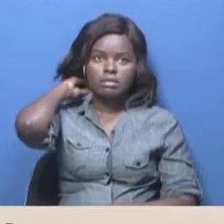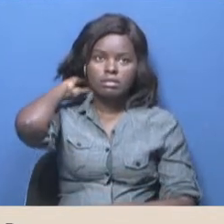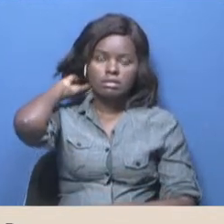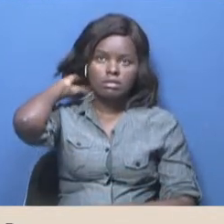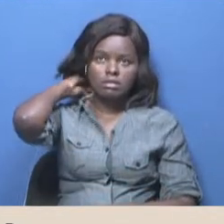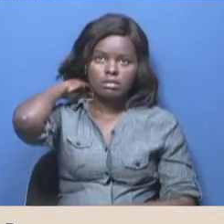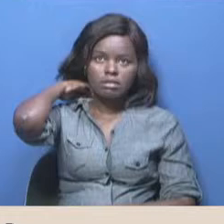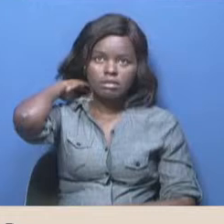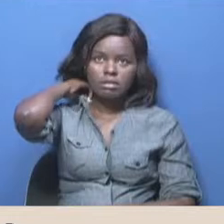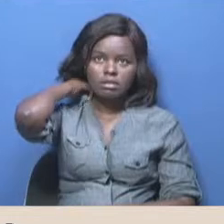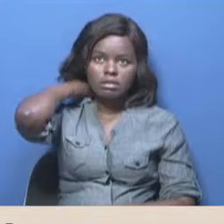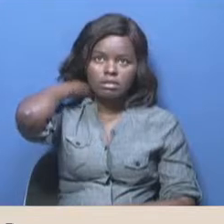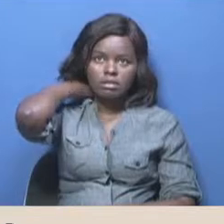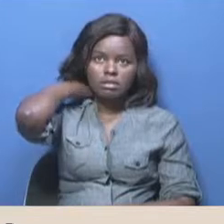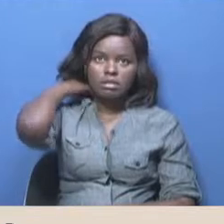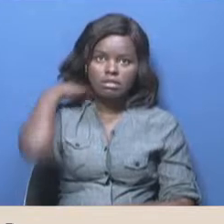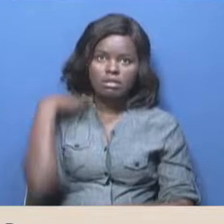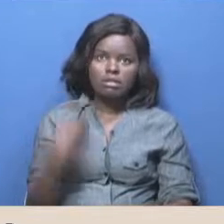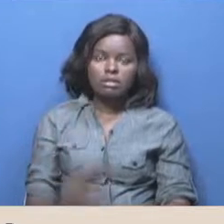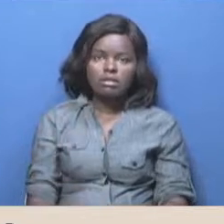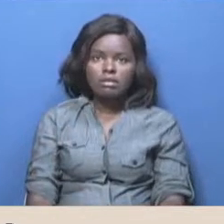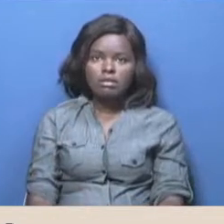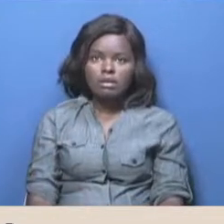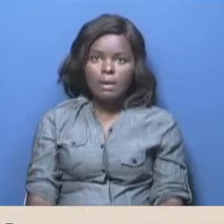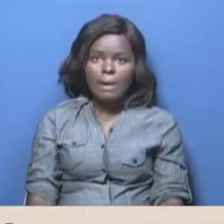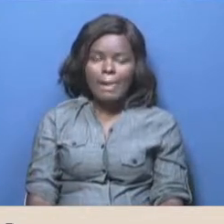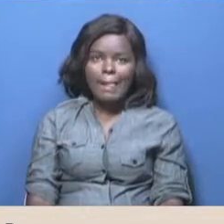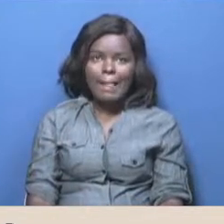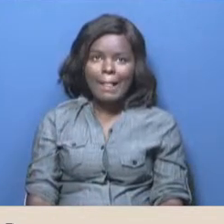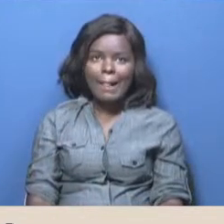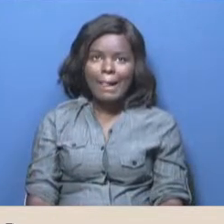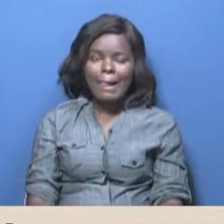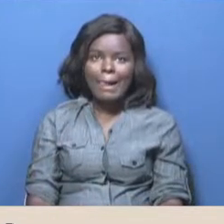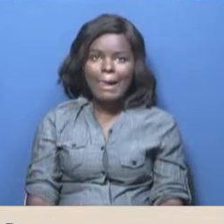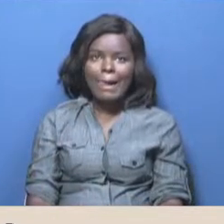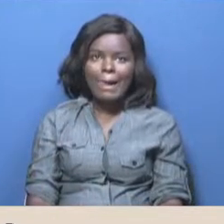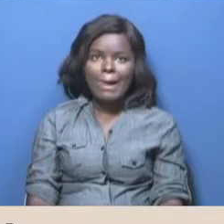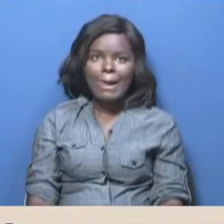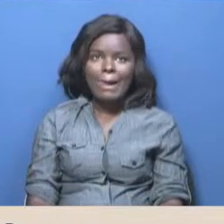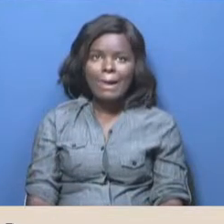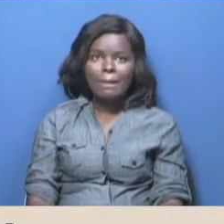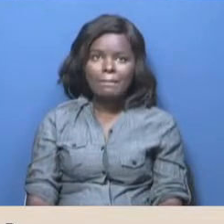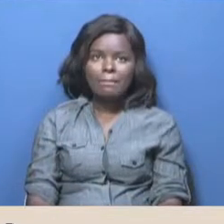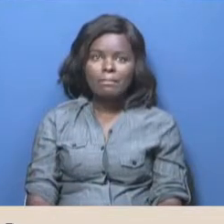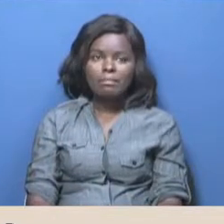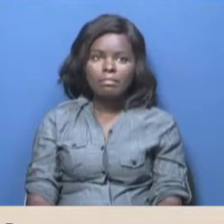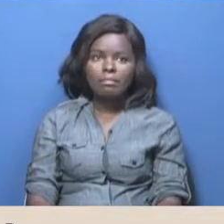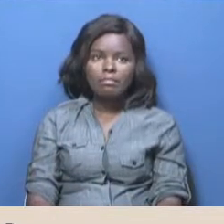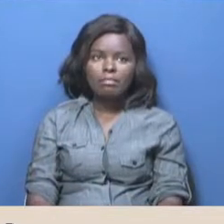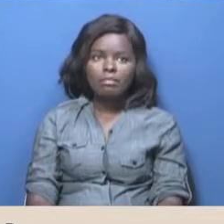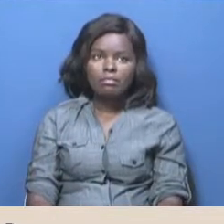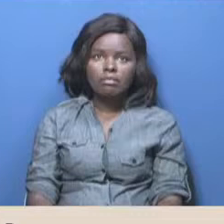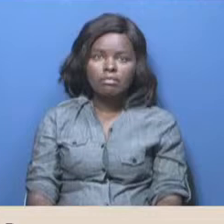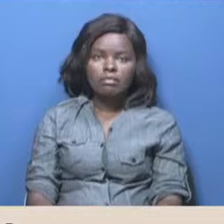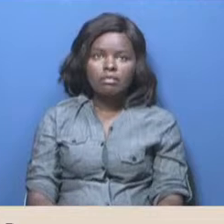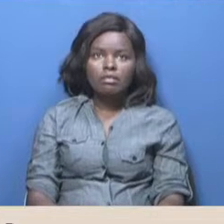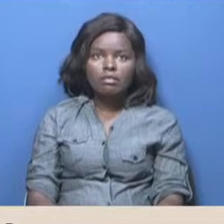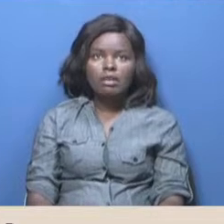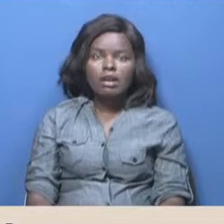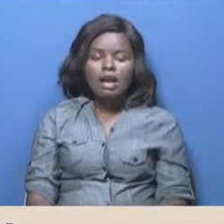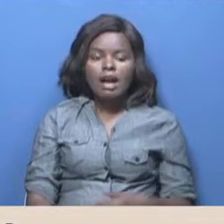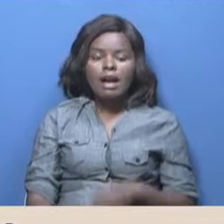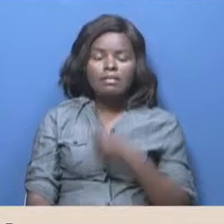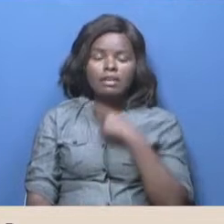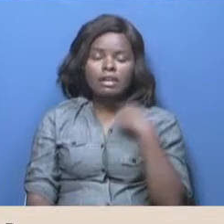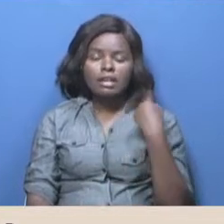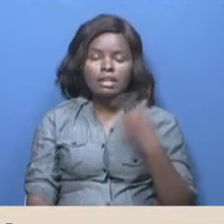But I thank God that I met someone who made me understand what post-abortion distress is. At my lowest point, I was very suicidal, I